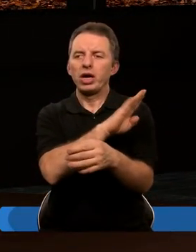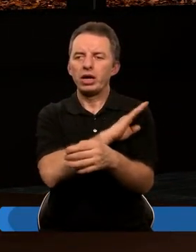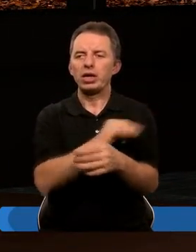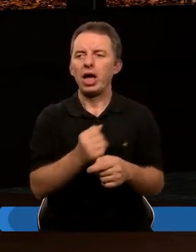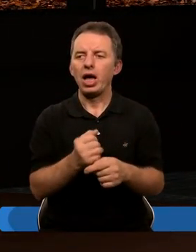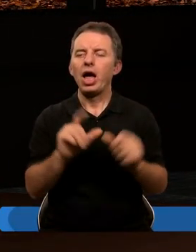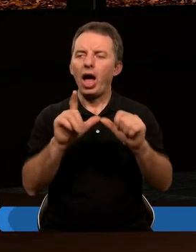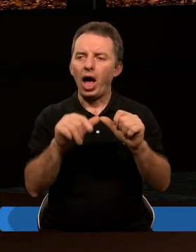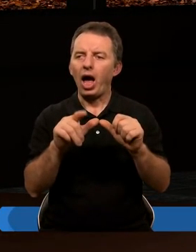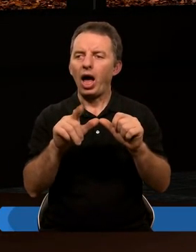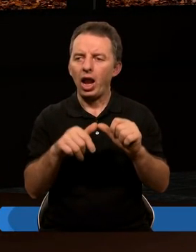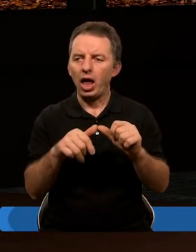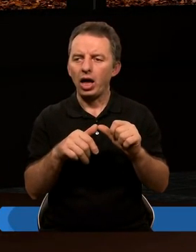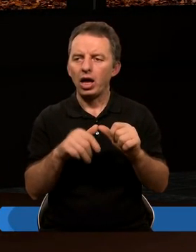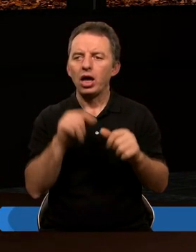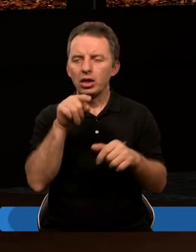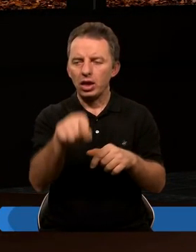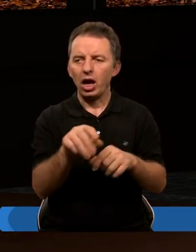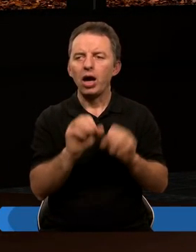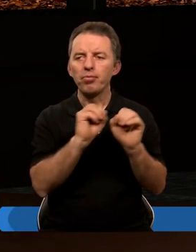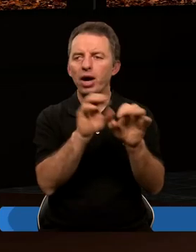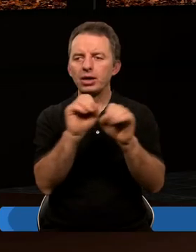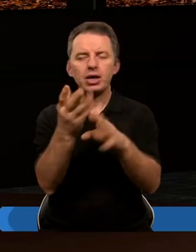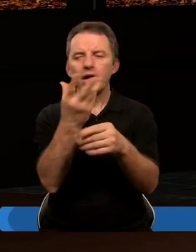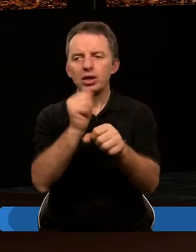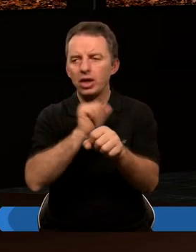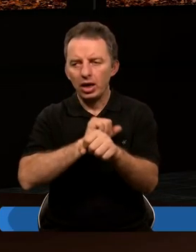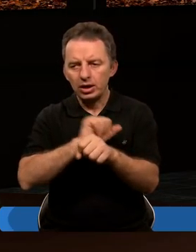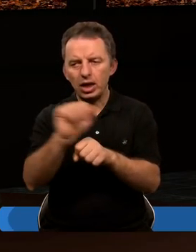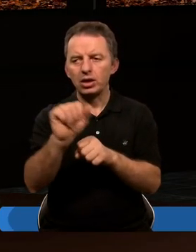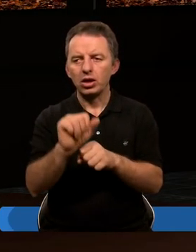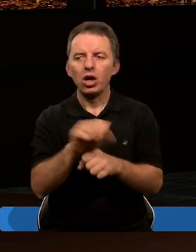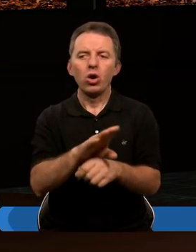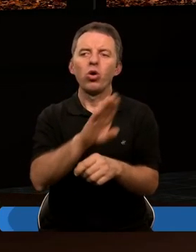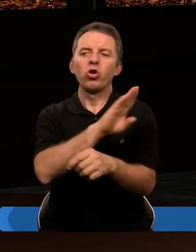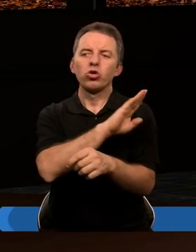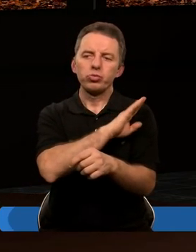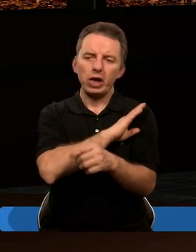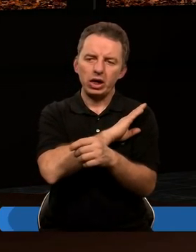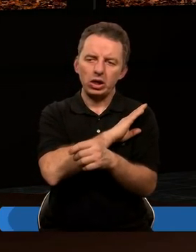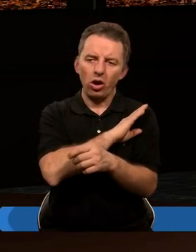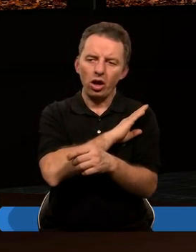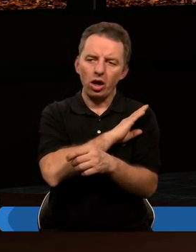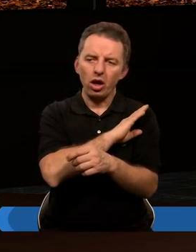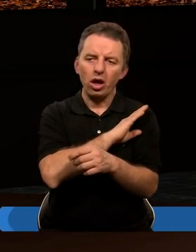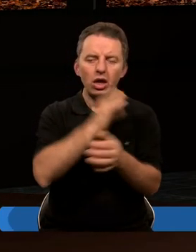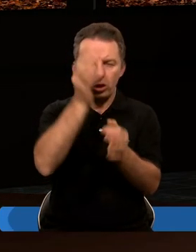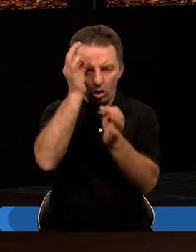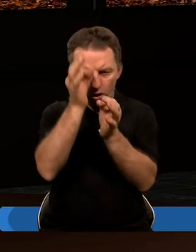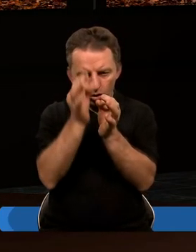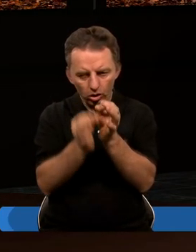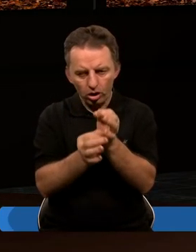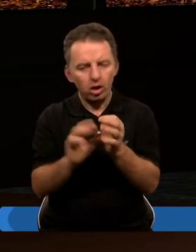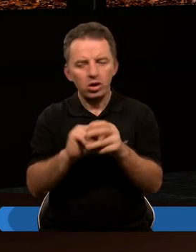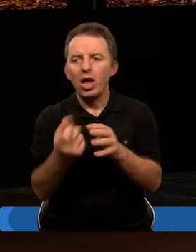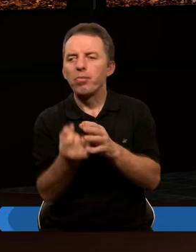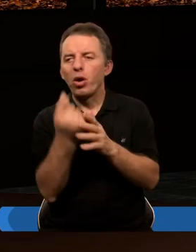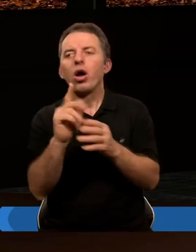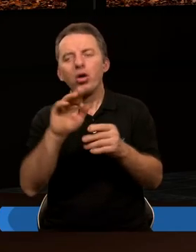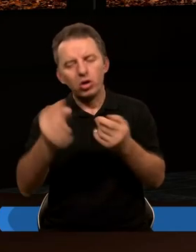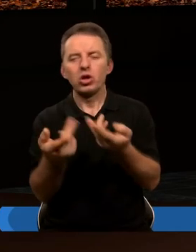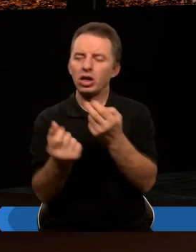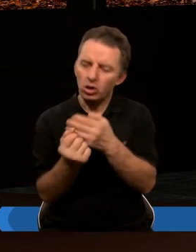Ale ta bakteria nie jest uśmiercona doskonale, że się nie pojawi,